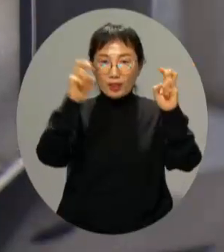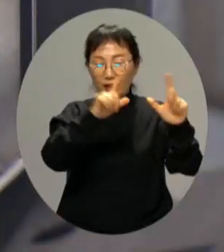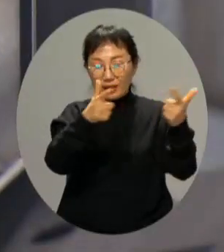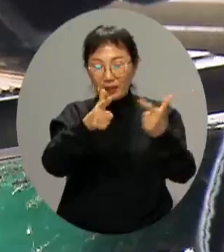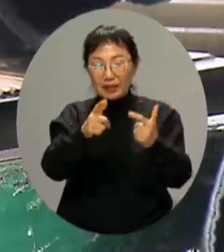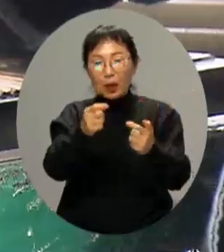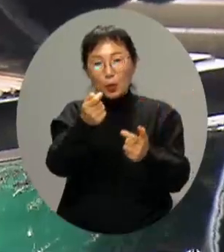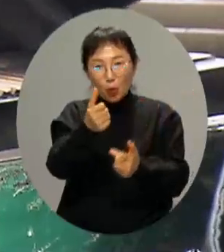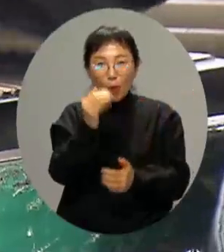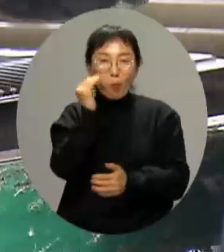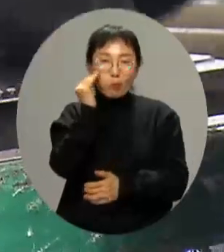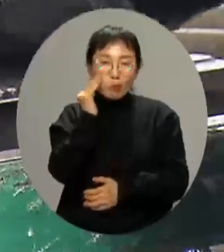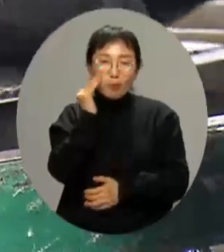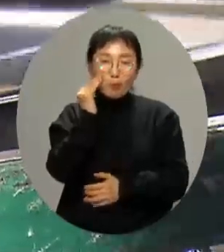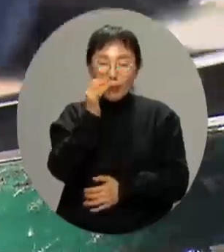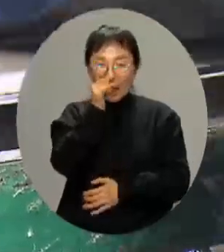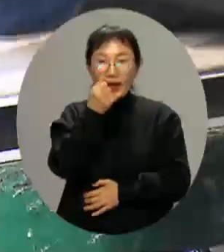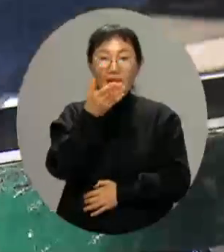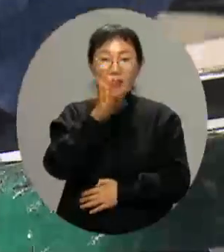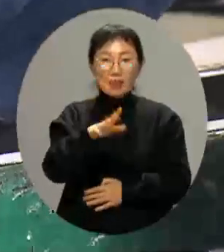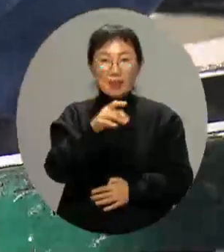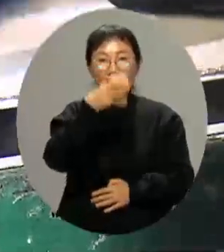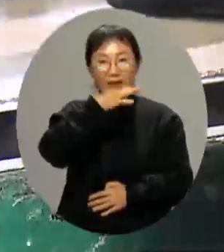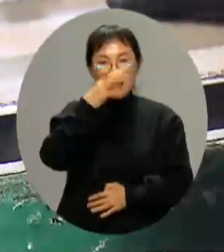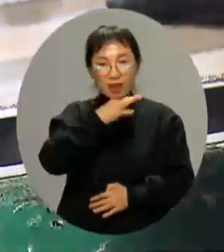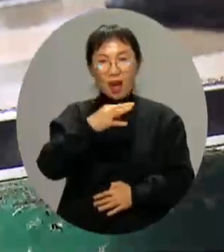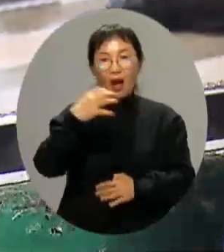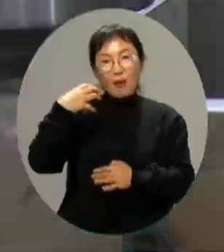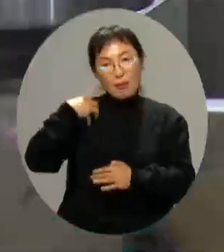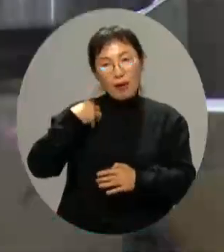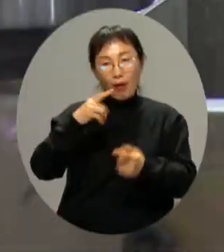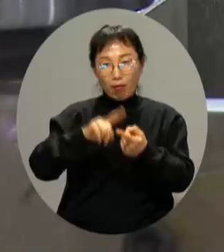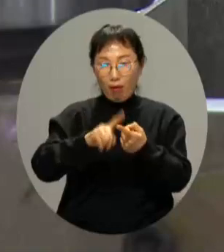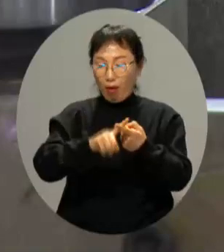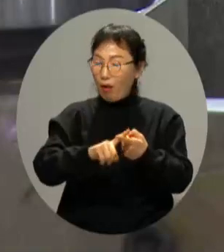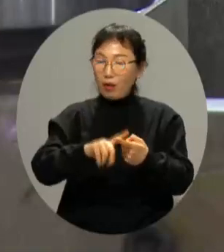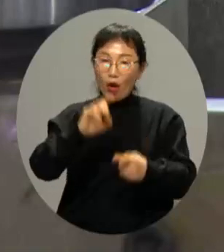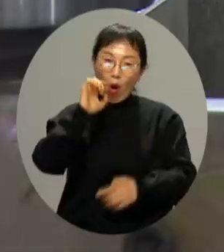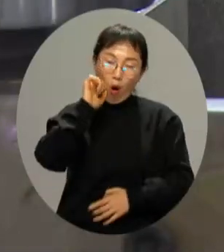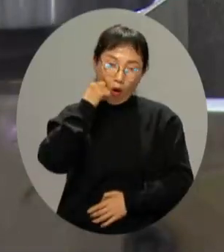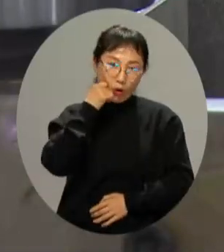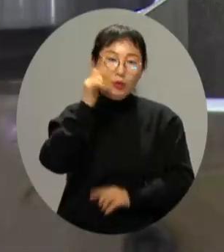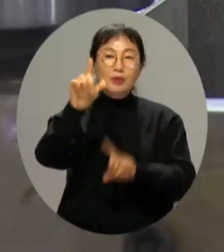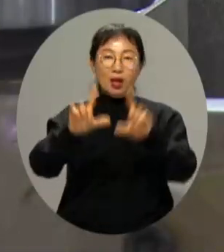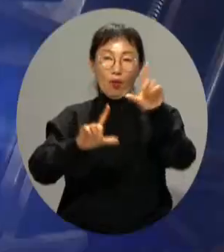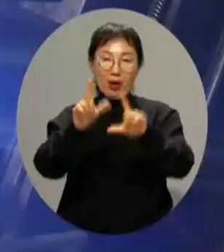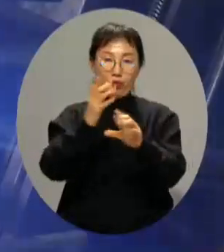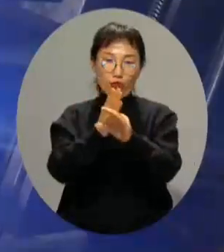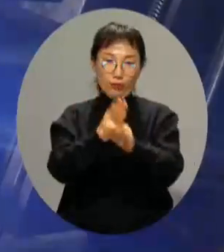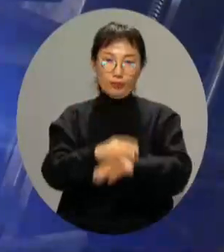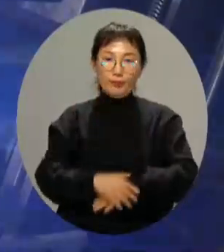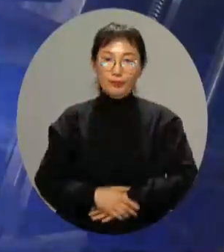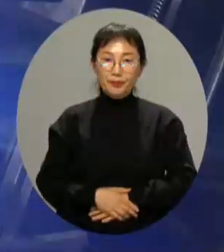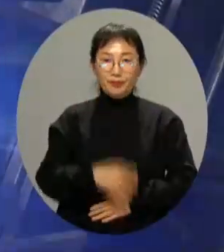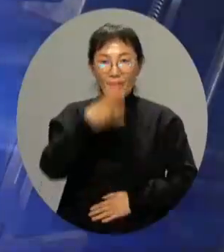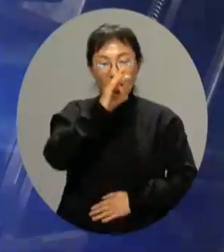겨우겨우 흑자를 내고는 있지만 늘어나는 이자와 부채를 감당하기가 점점 어려워지고 있는 상황입니다